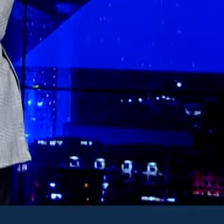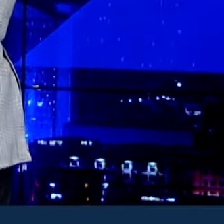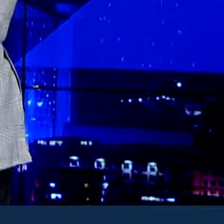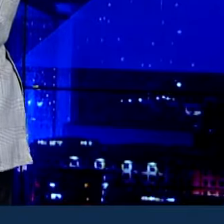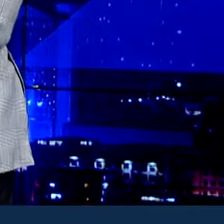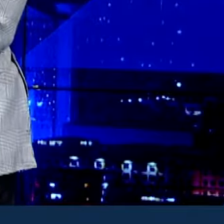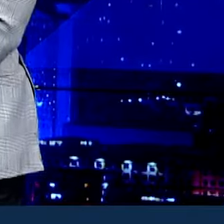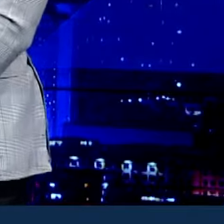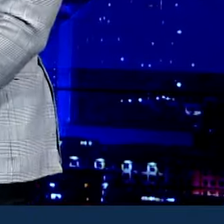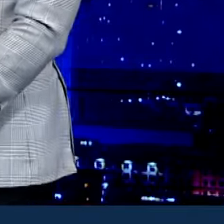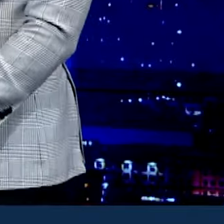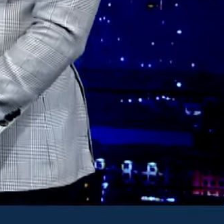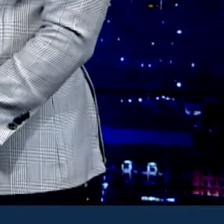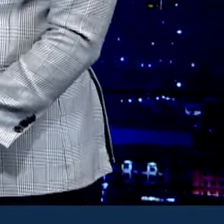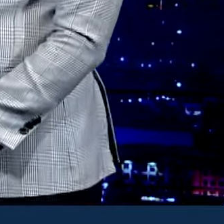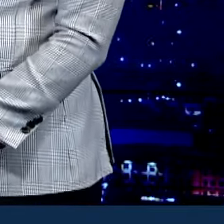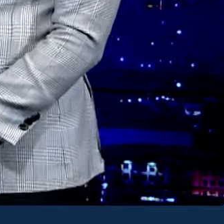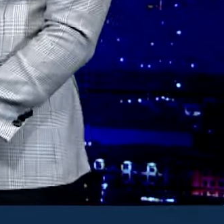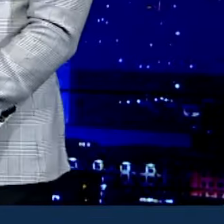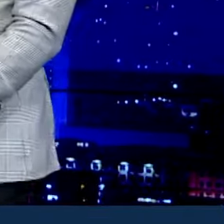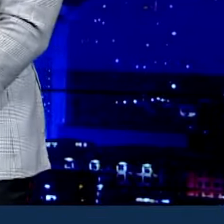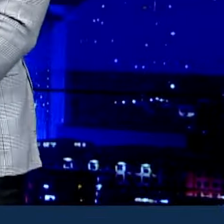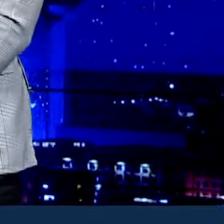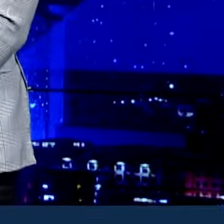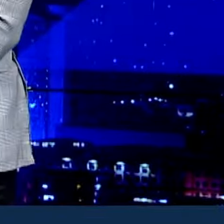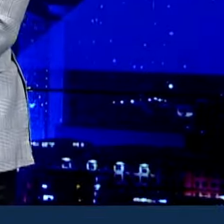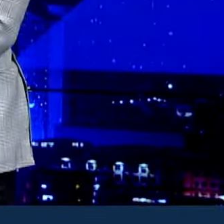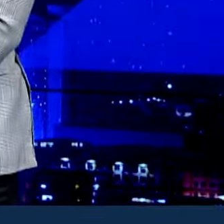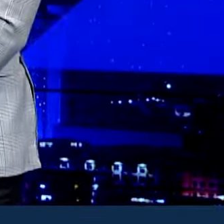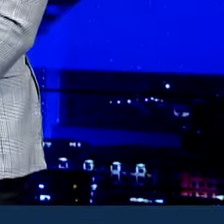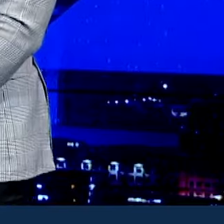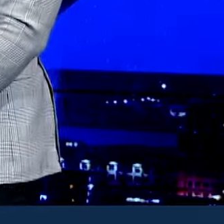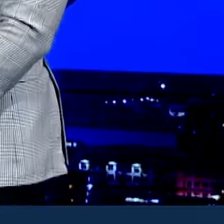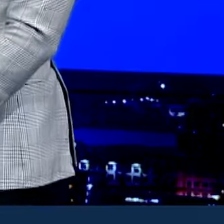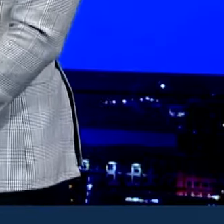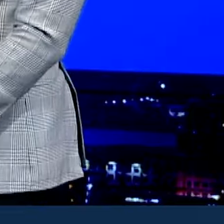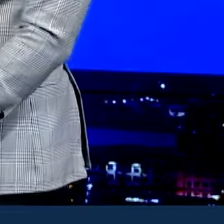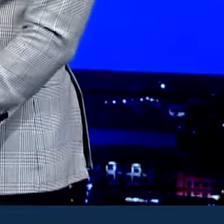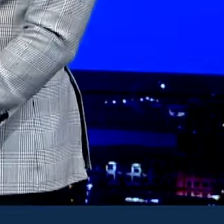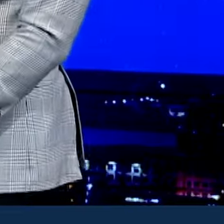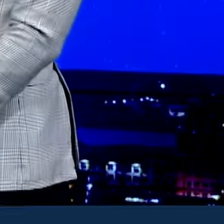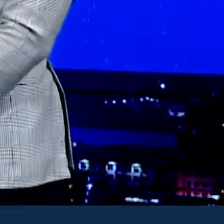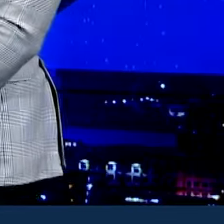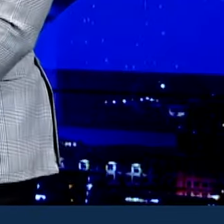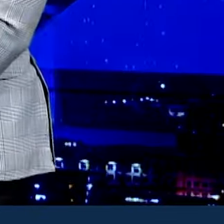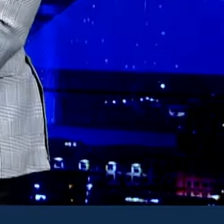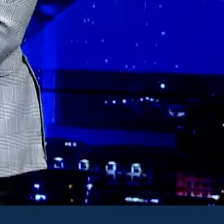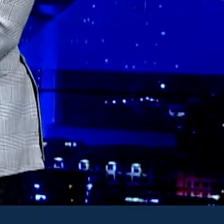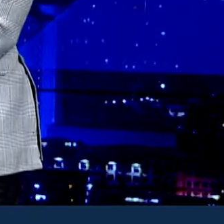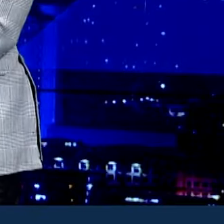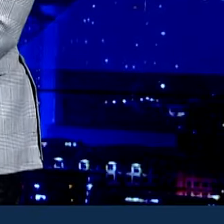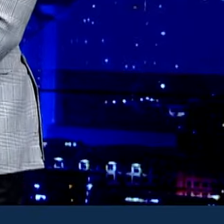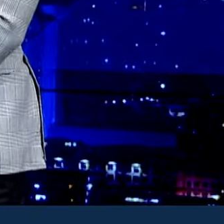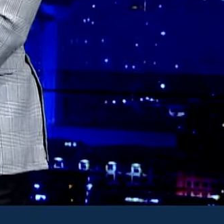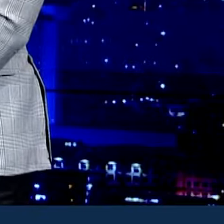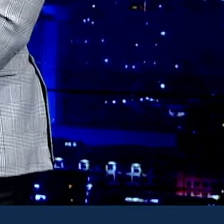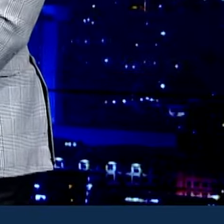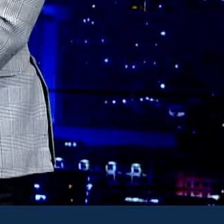kuntu wasohoka hano utaririmbyeho gato. Hanyuma tuhite tugana no ku musozo. Nkwifuriza kuzagira concert